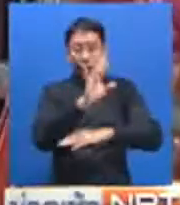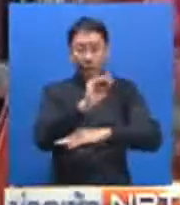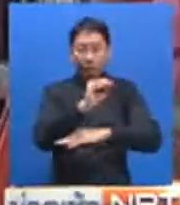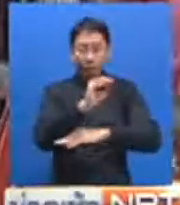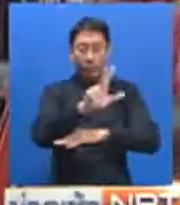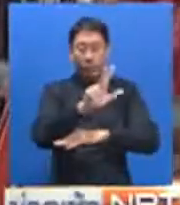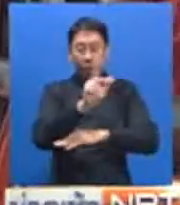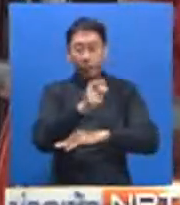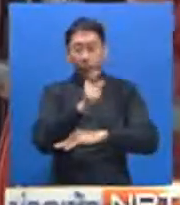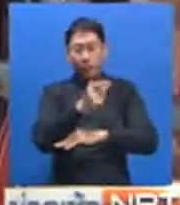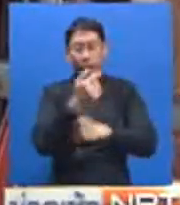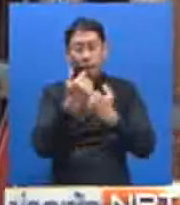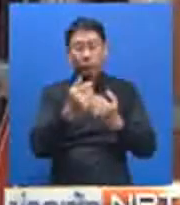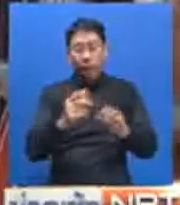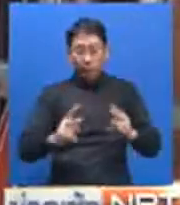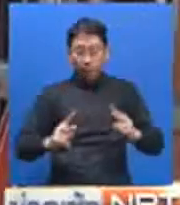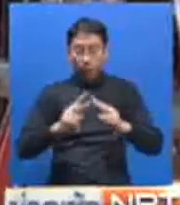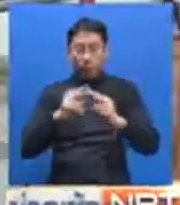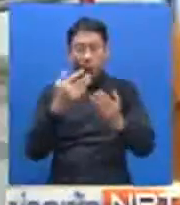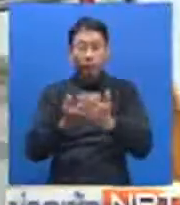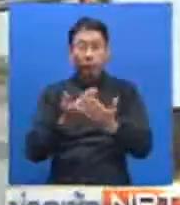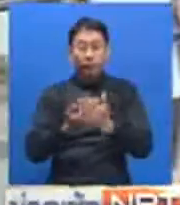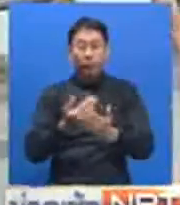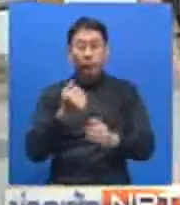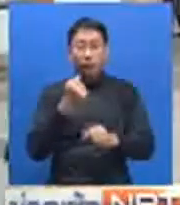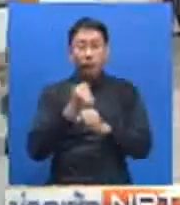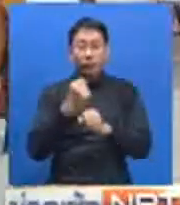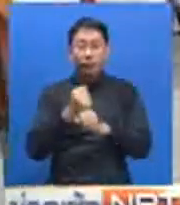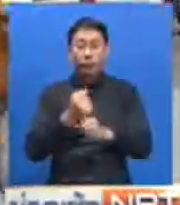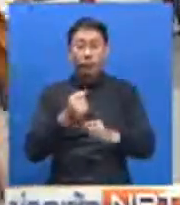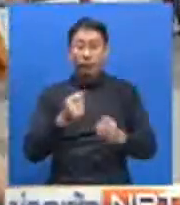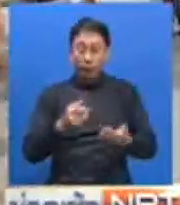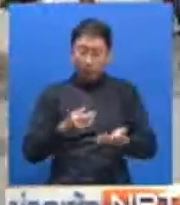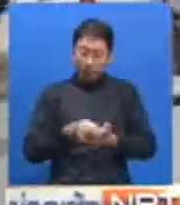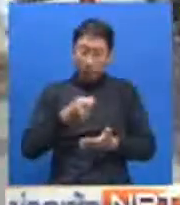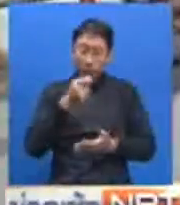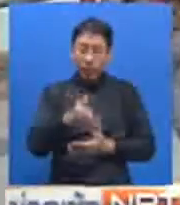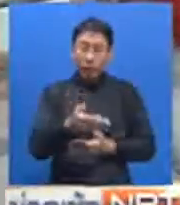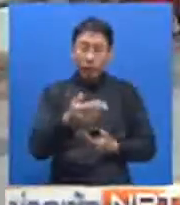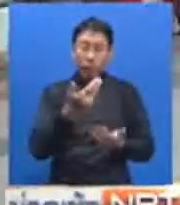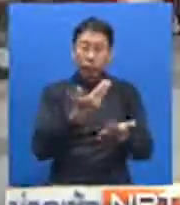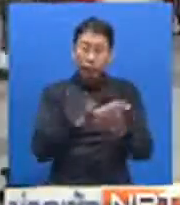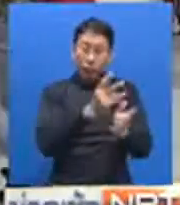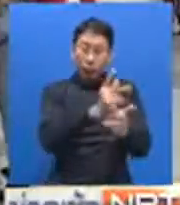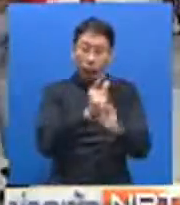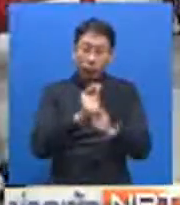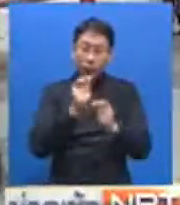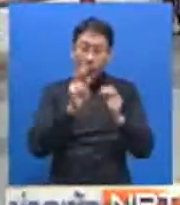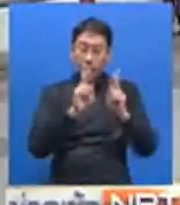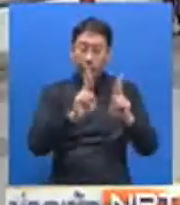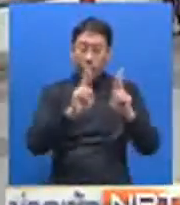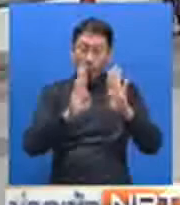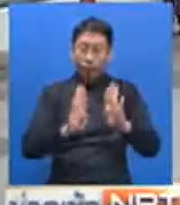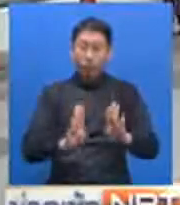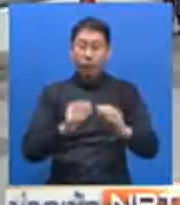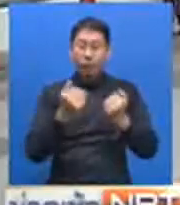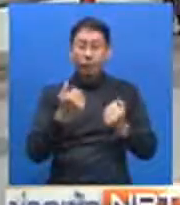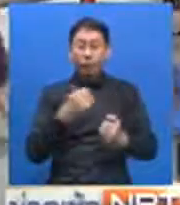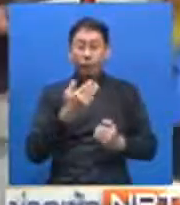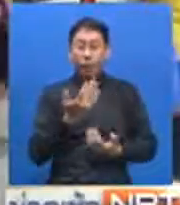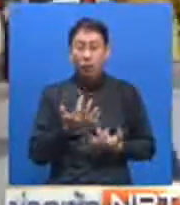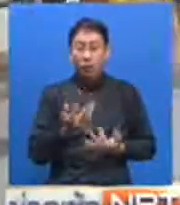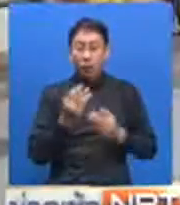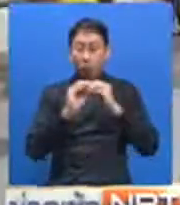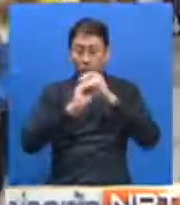80 300กระทรวงการคลังจะวางกรอบในการดำเนินการและเกณฑ์การปล่อยสินเชื่ออย่างเป็นระบบซึ่งรายละเอียดทั้งหมดจะต้องรอความชัดเจน